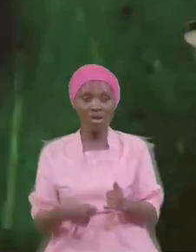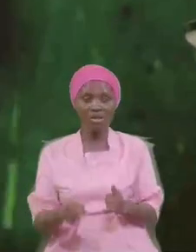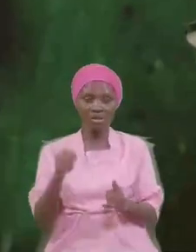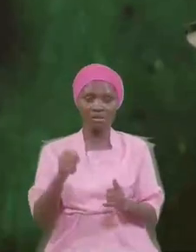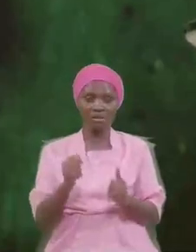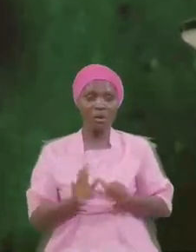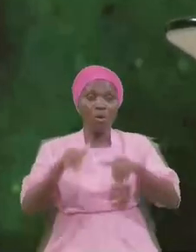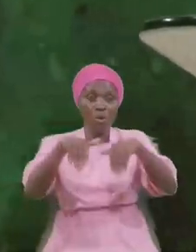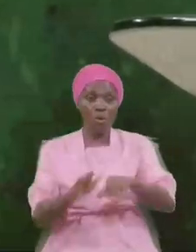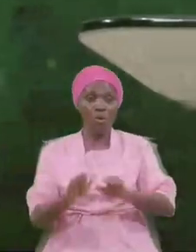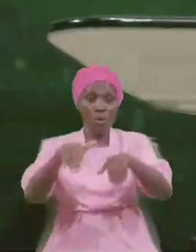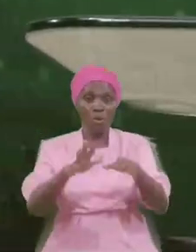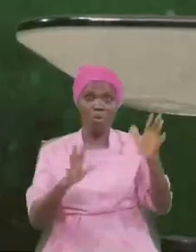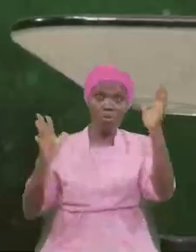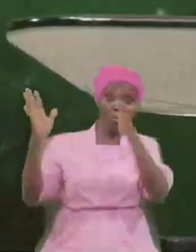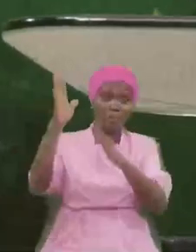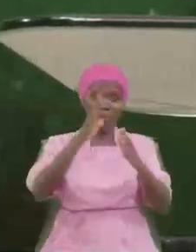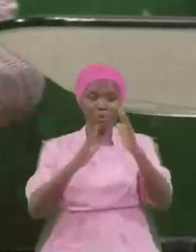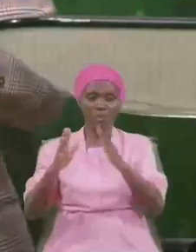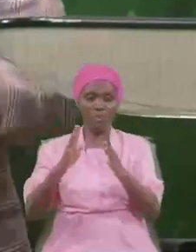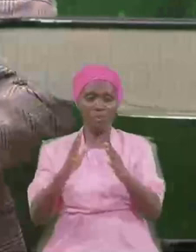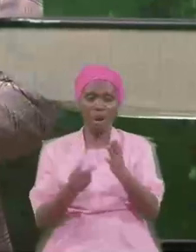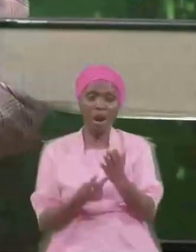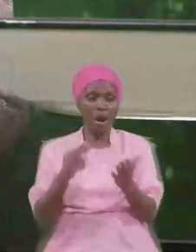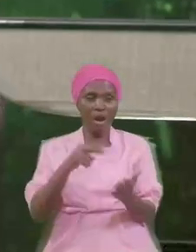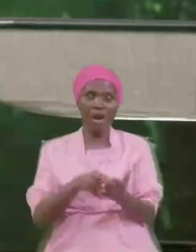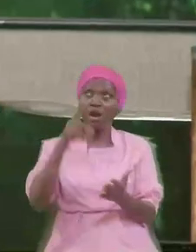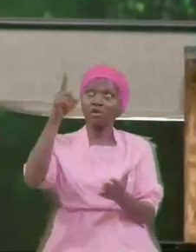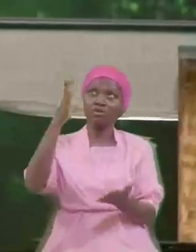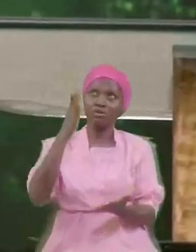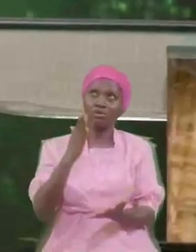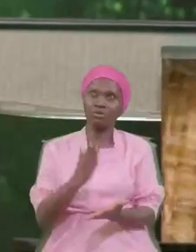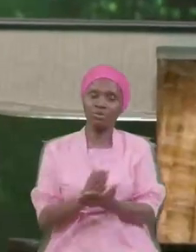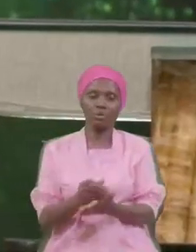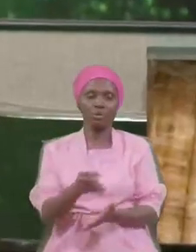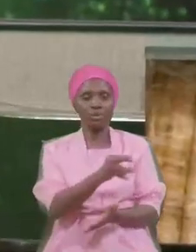se soulèvent, tu les apaises.